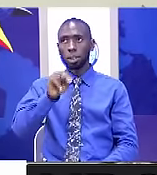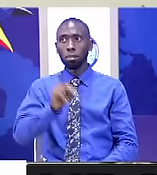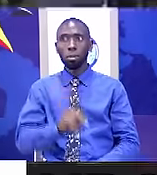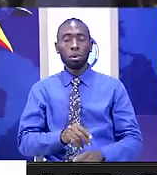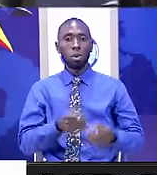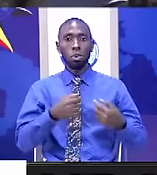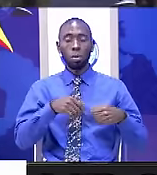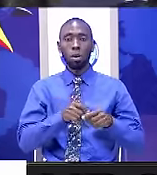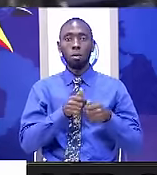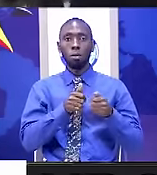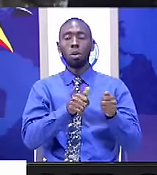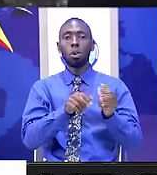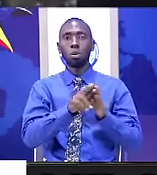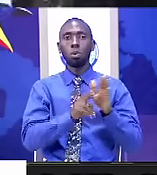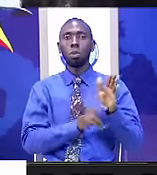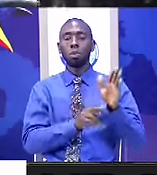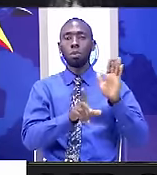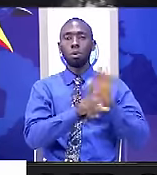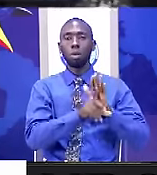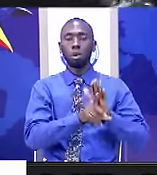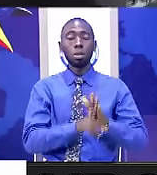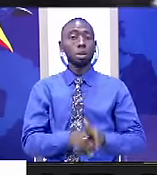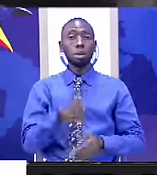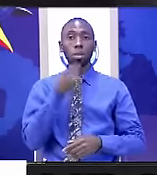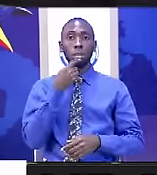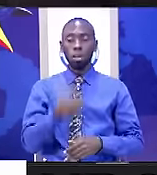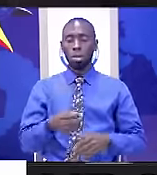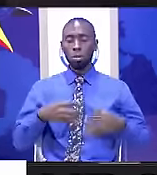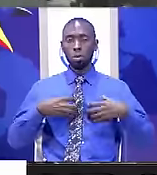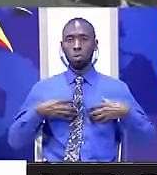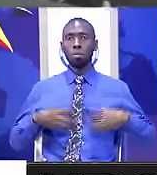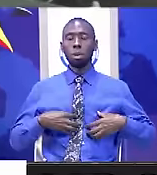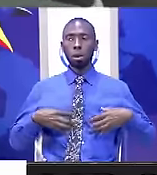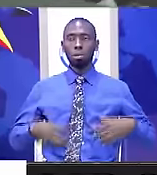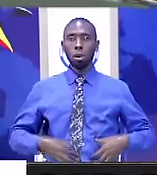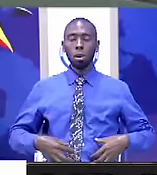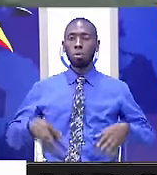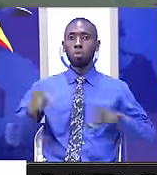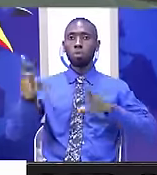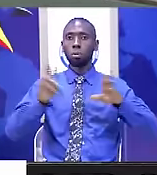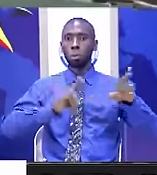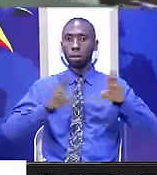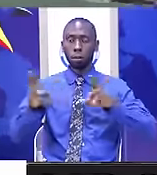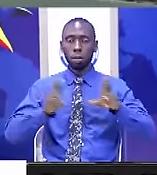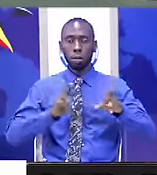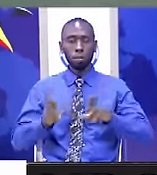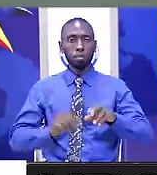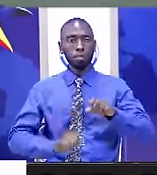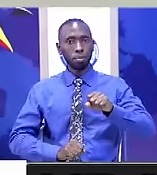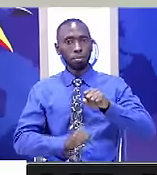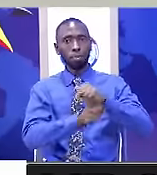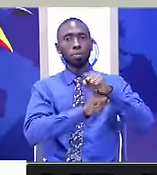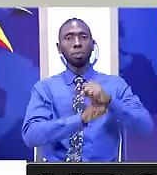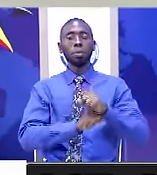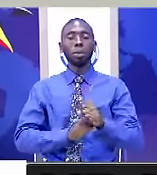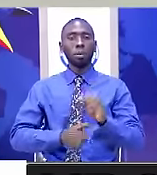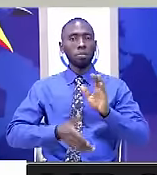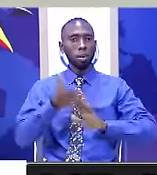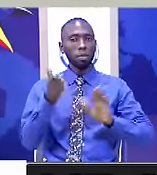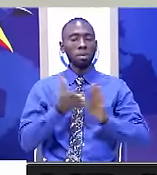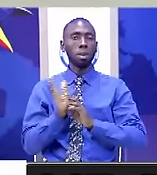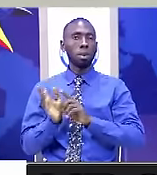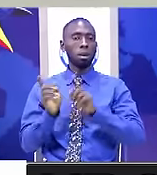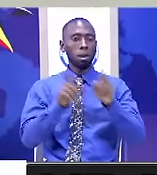law. Ategeezezza ng'eggye lya UPDF bwe lijja okwongera okunyweza engeri gye baddukiriramu nga waliwo obwetaavu. And